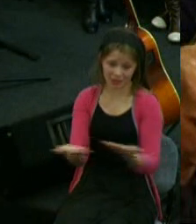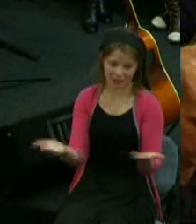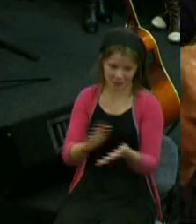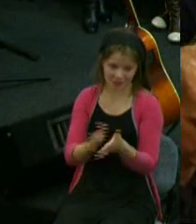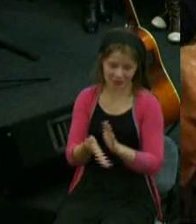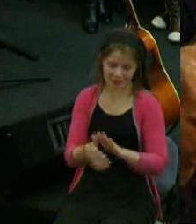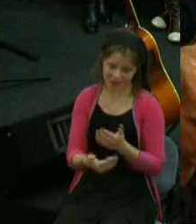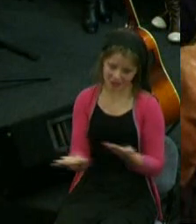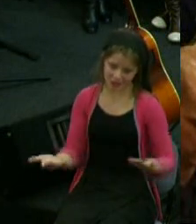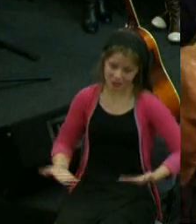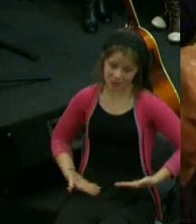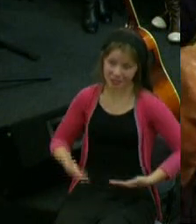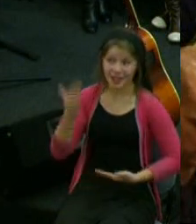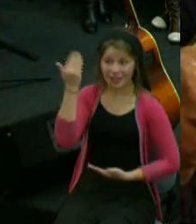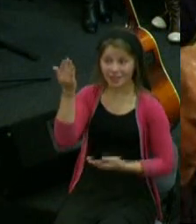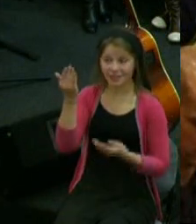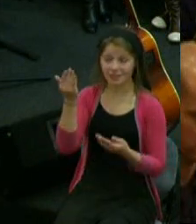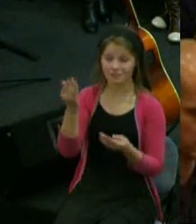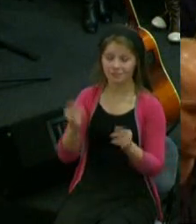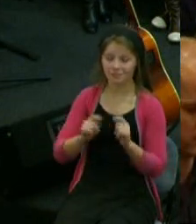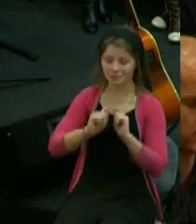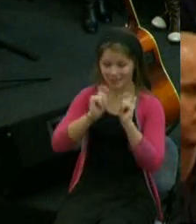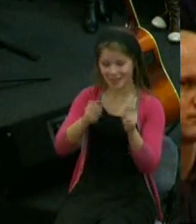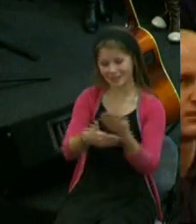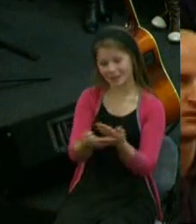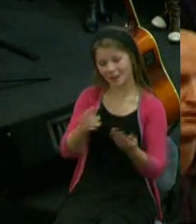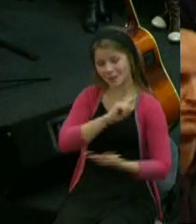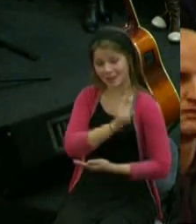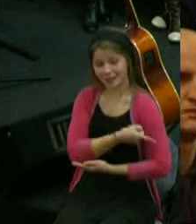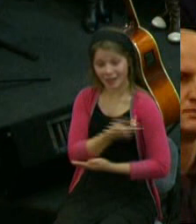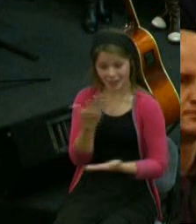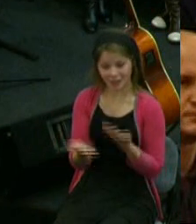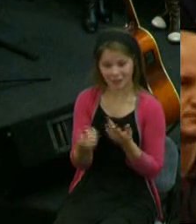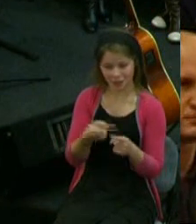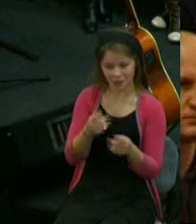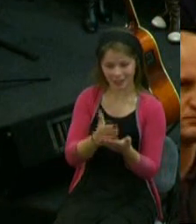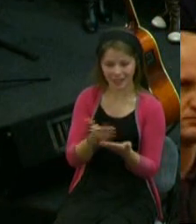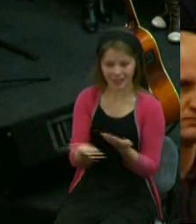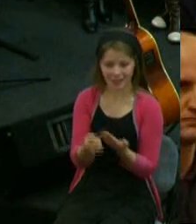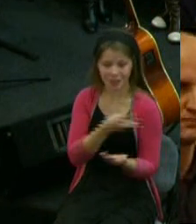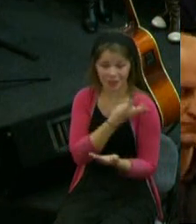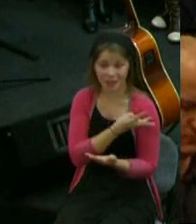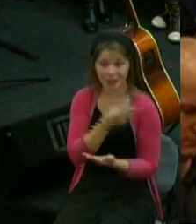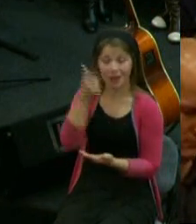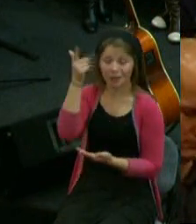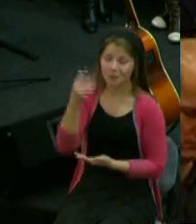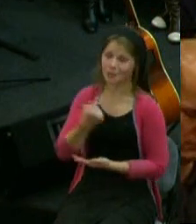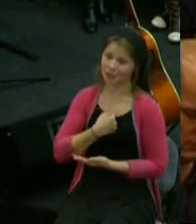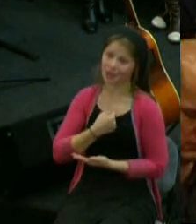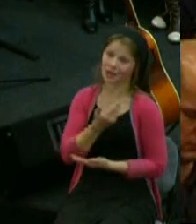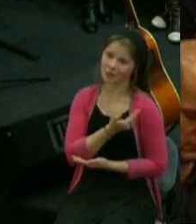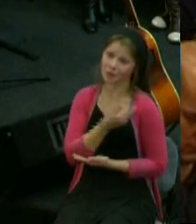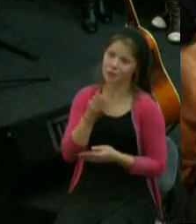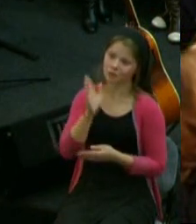життя. Він дасть нам сили, тому що це є наше бажання. Господи, я хочу бути похожим на Тебе. Це